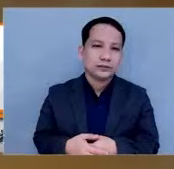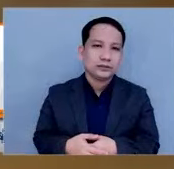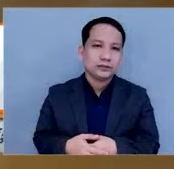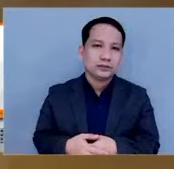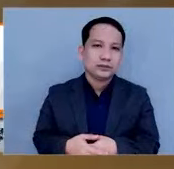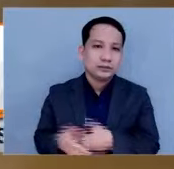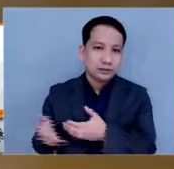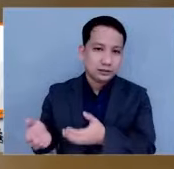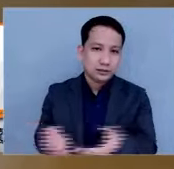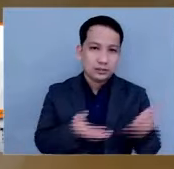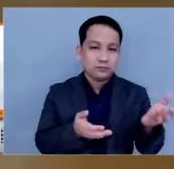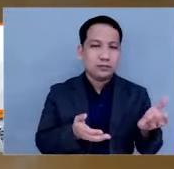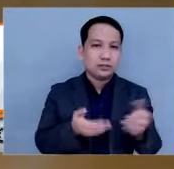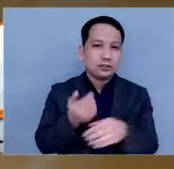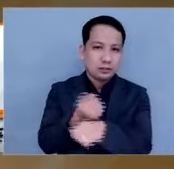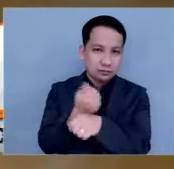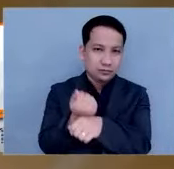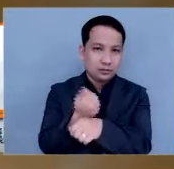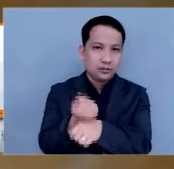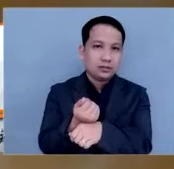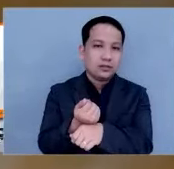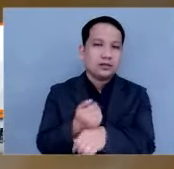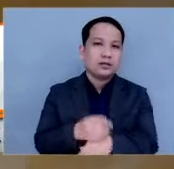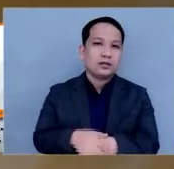Inilipat sila sa ambulansya.